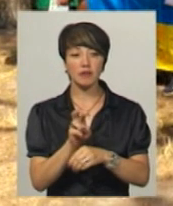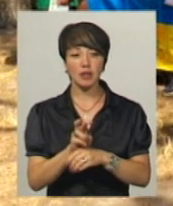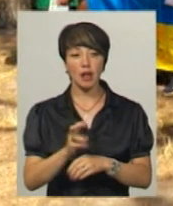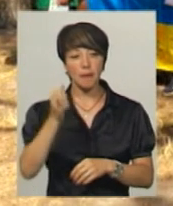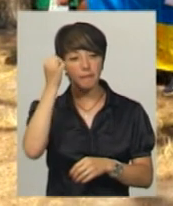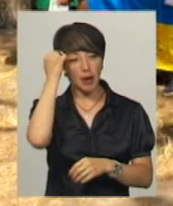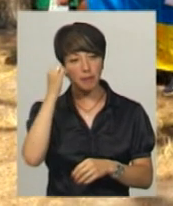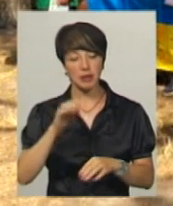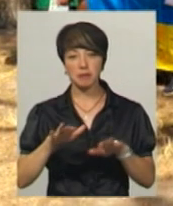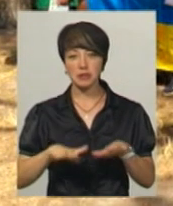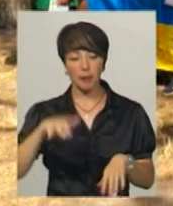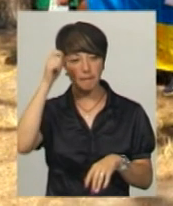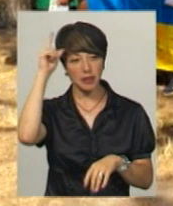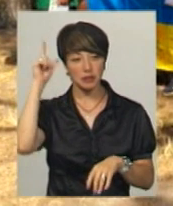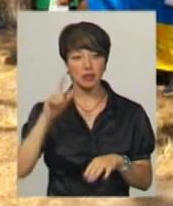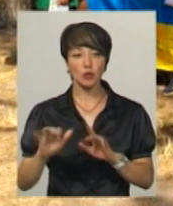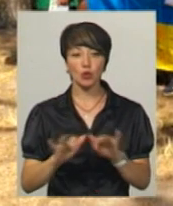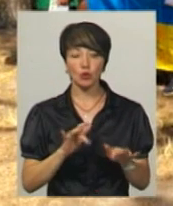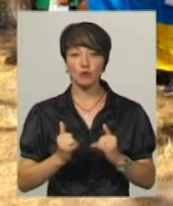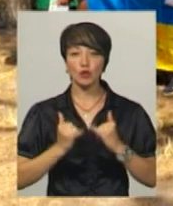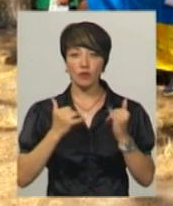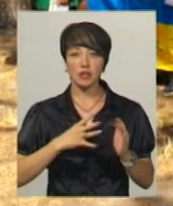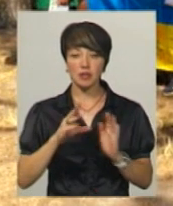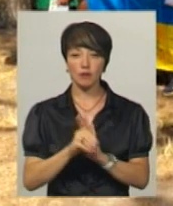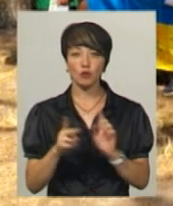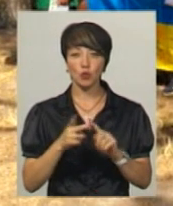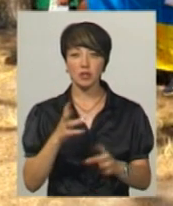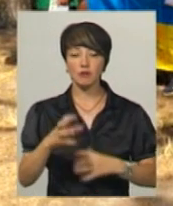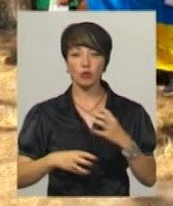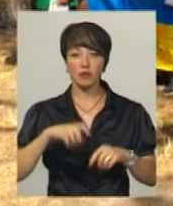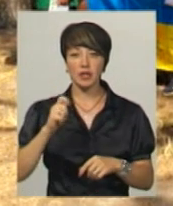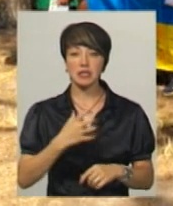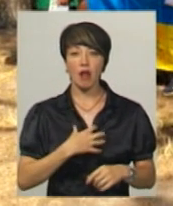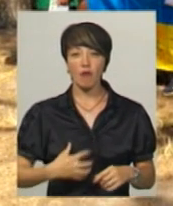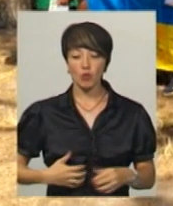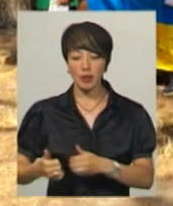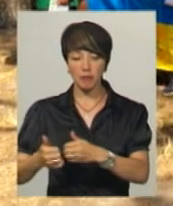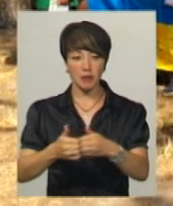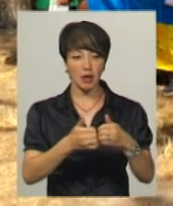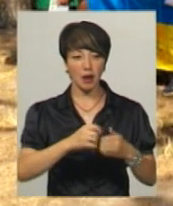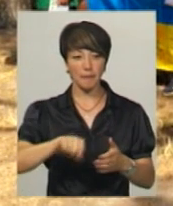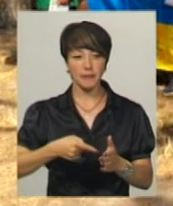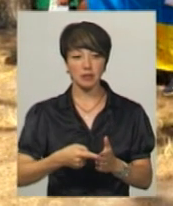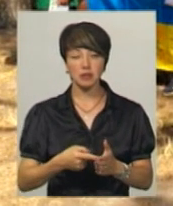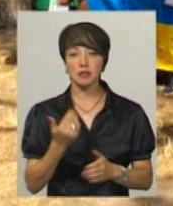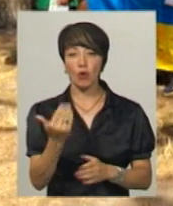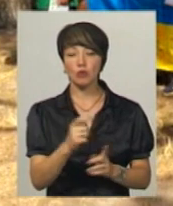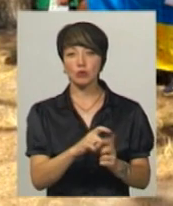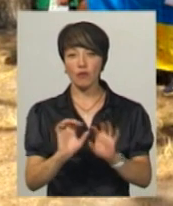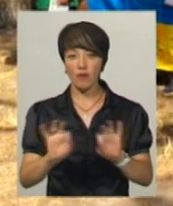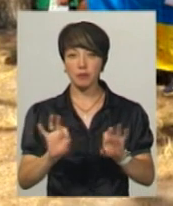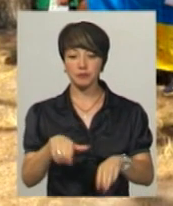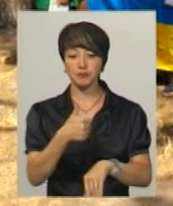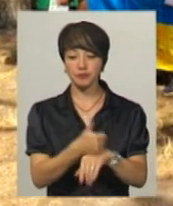місця партизанського руху та вшанували загиблих у Другій світовій війні у Славуті та на околицях міста. За його словами,